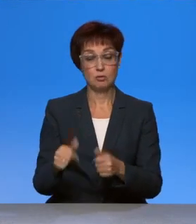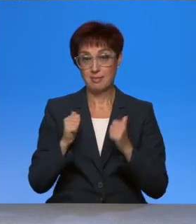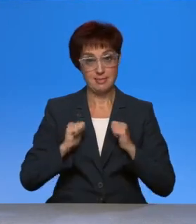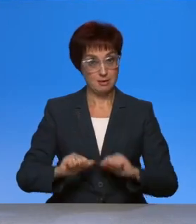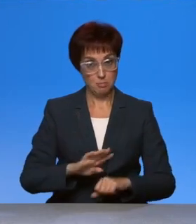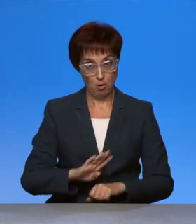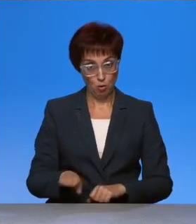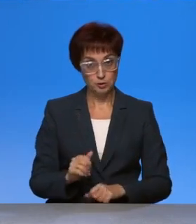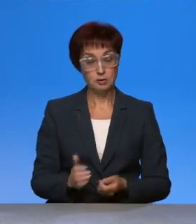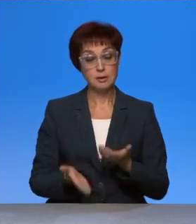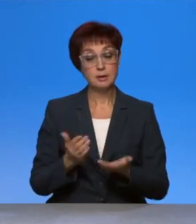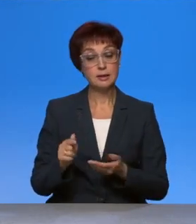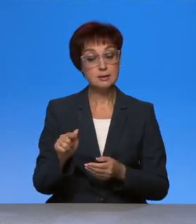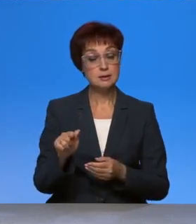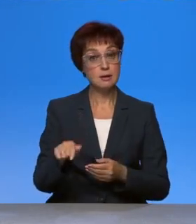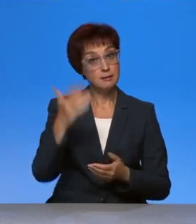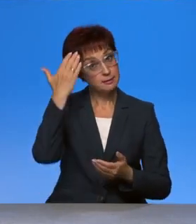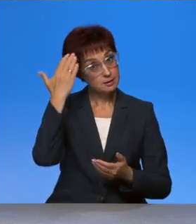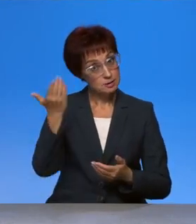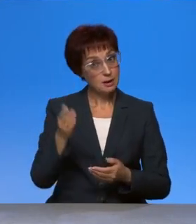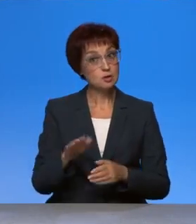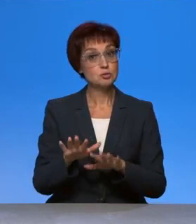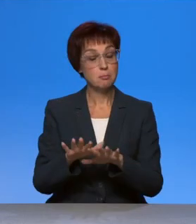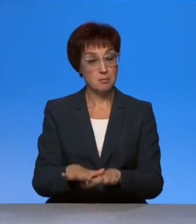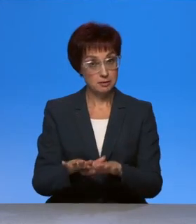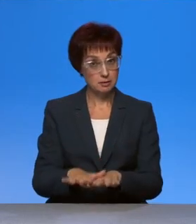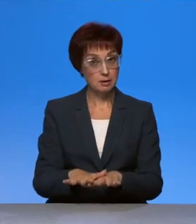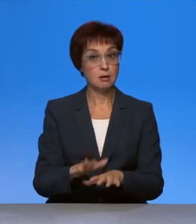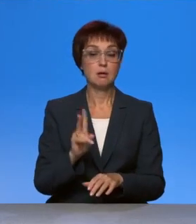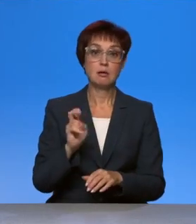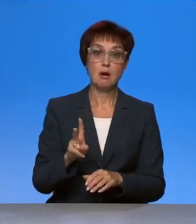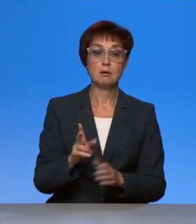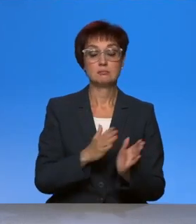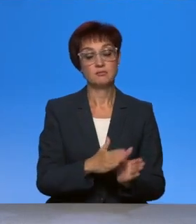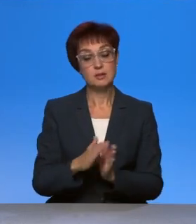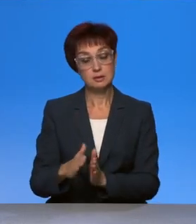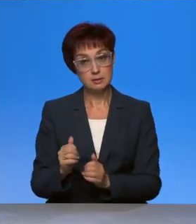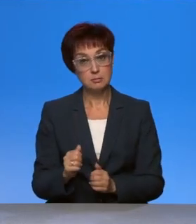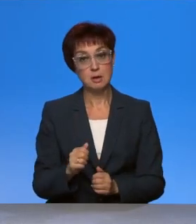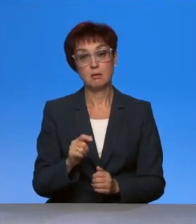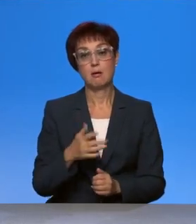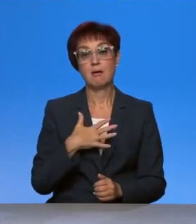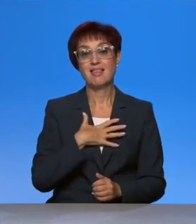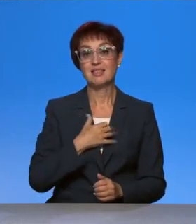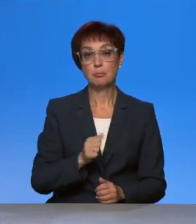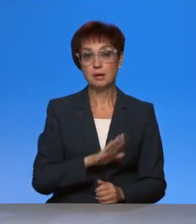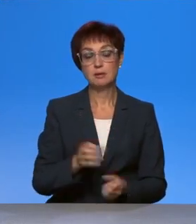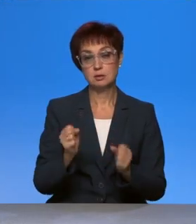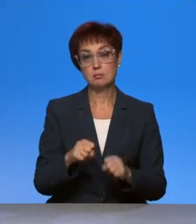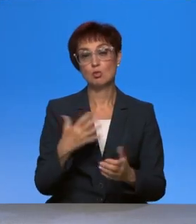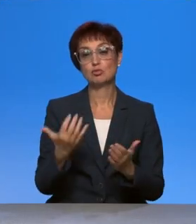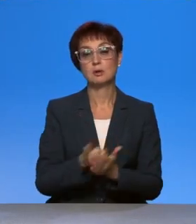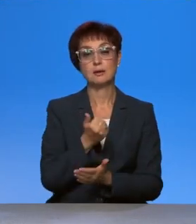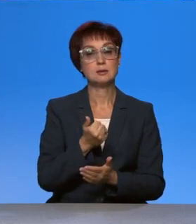знаешь и не знаешь, каким образом согласовать. Найти неприятности везде можно, в любой стране. Дело в том, что объясню принцип, какие новости, как